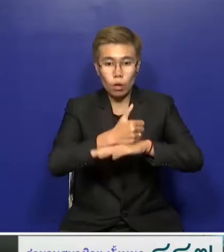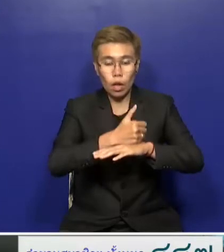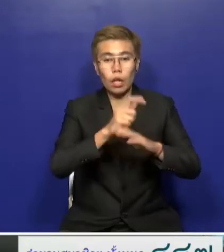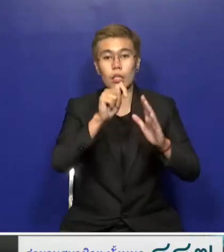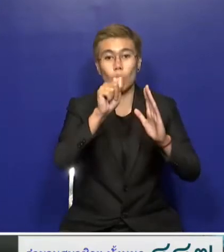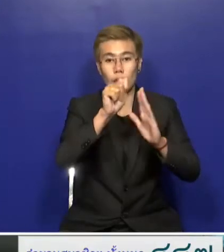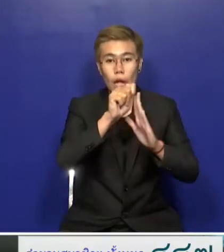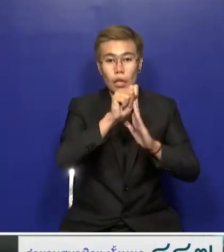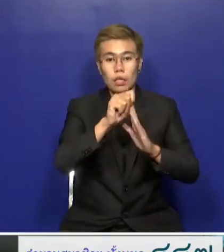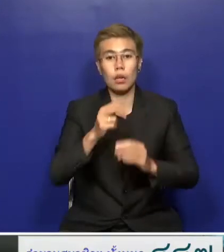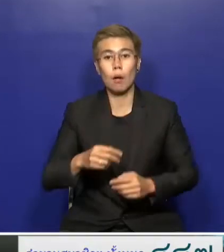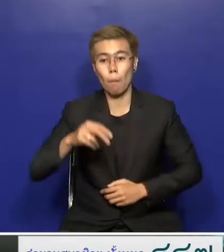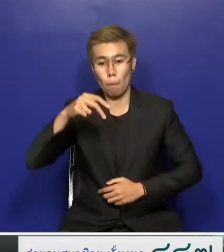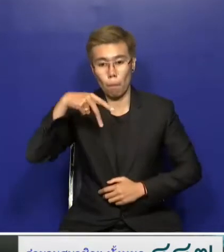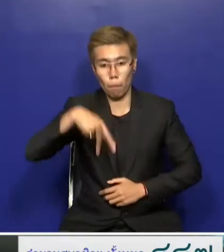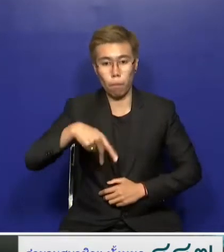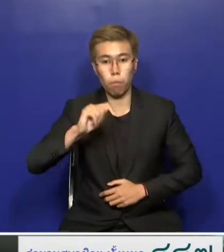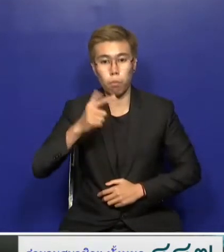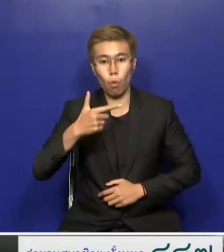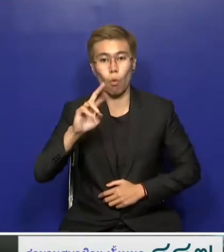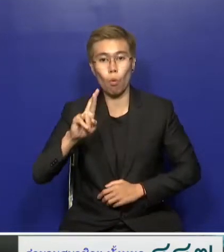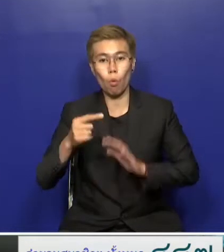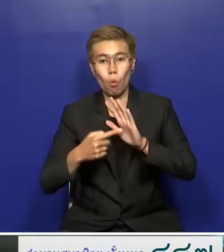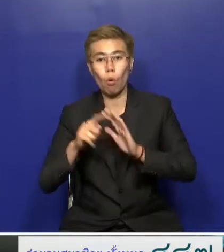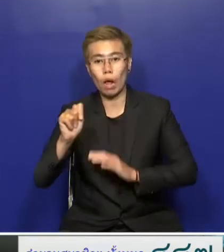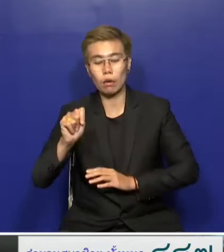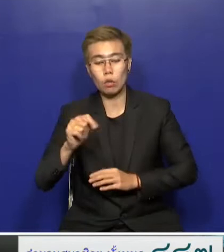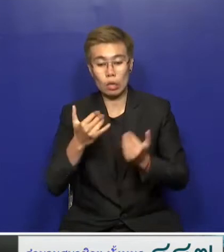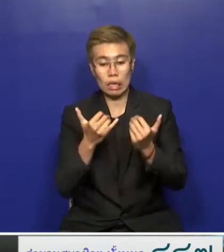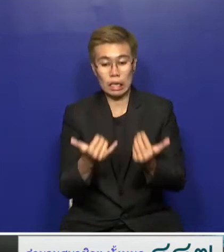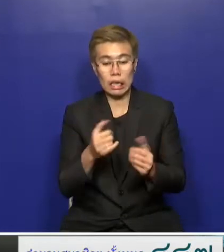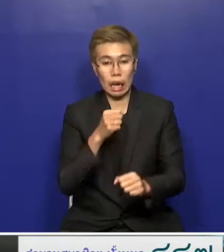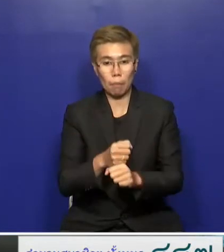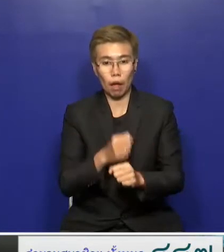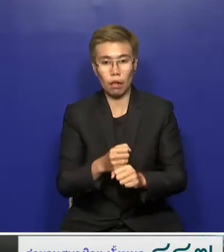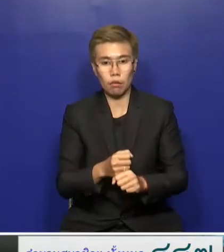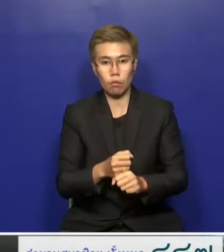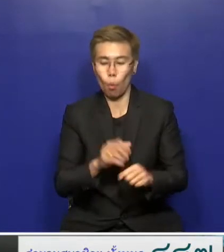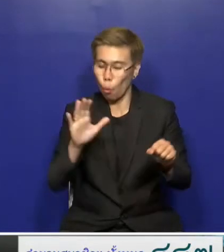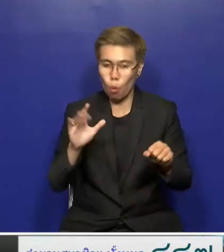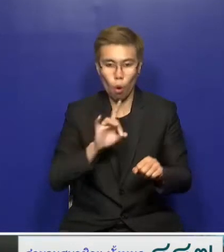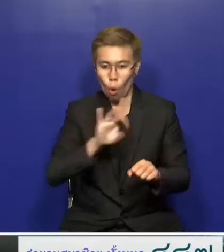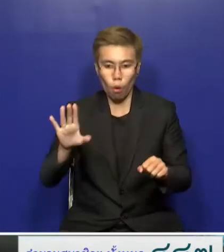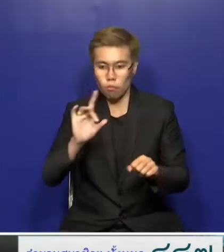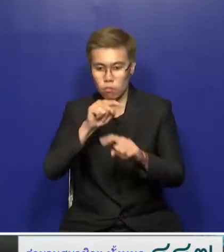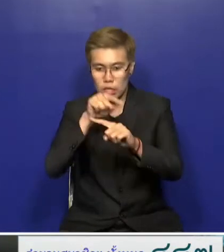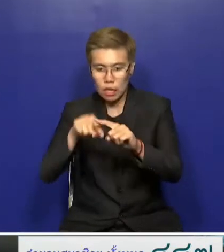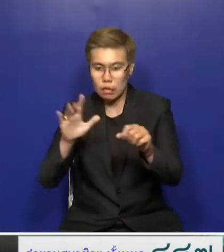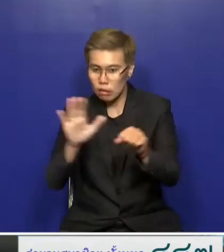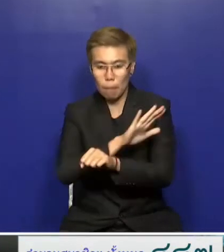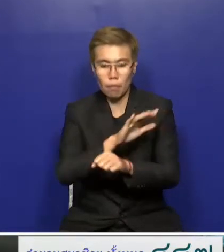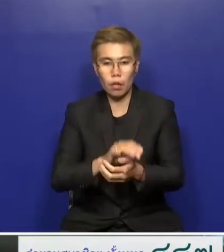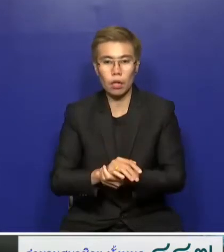น์นะครับได้ทำงานอย่างเต็มที่นะครับไม่ว่าจะเป็นฝ่ายปกครองทหารต